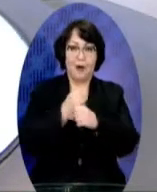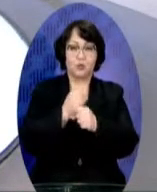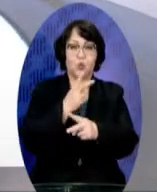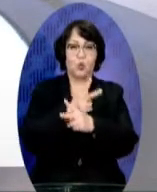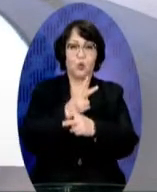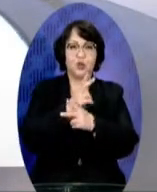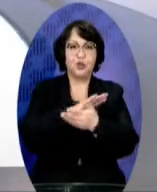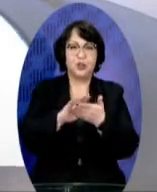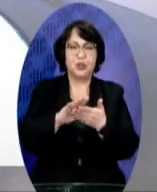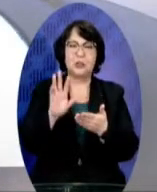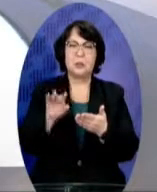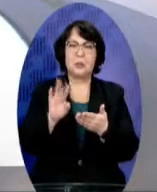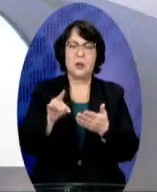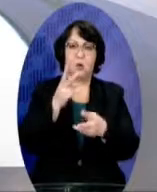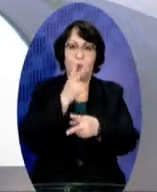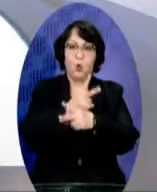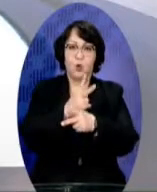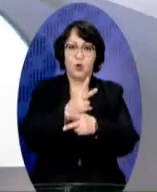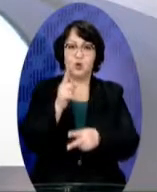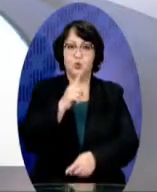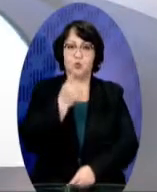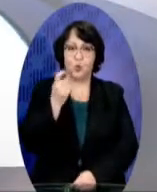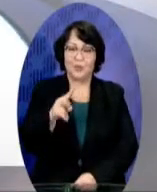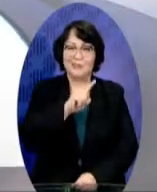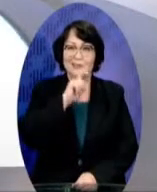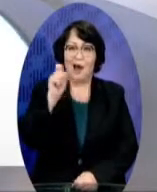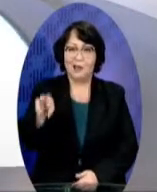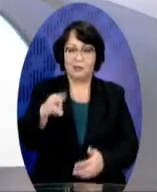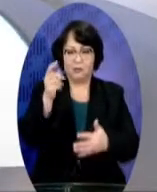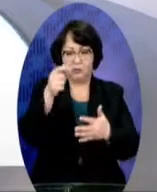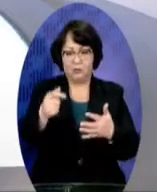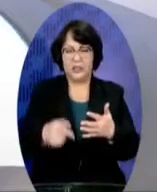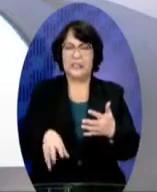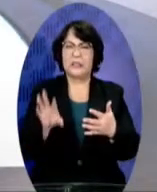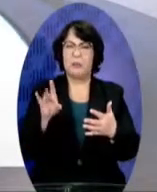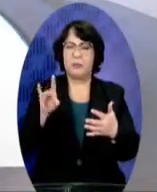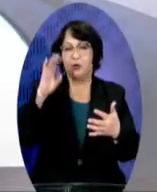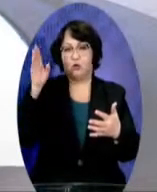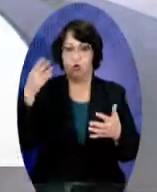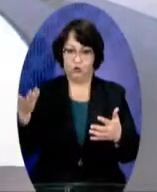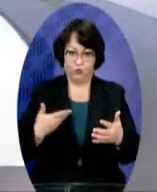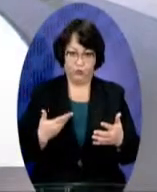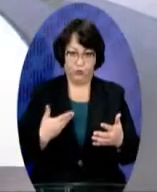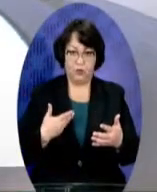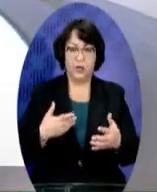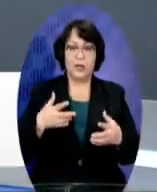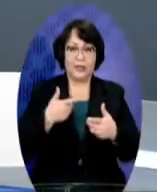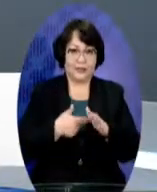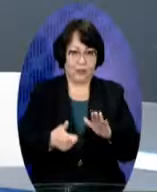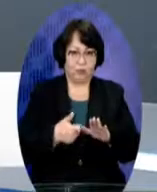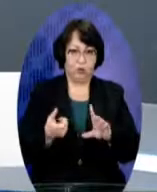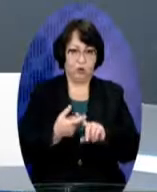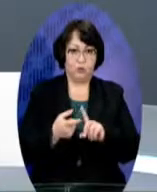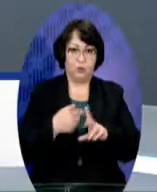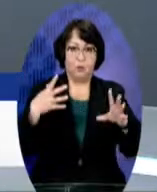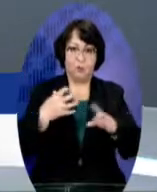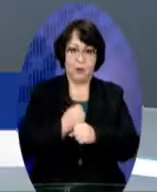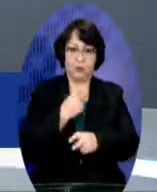яг ямар зүйл заалтуудыг онцолж байна гэдгийг хэлээ. За энэ зүйлийг хэлхийн өмнө одоо татварын багц хууль бол 2019